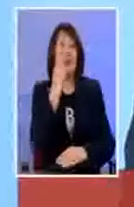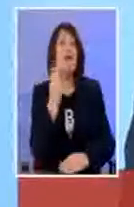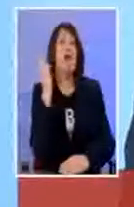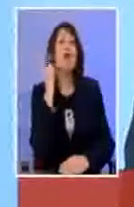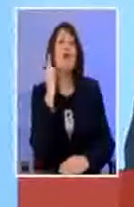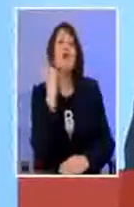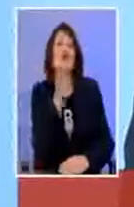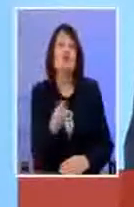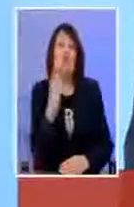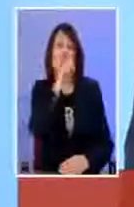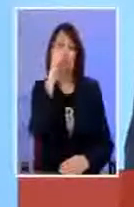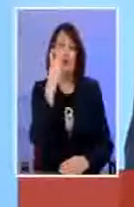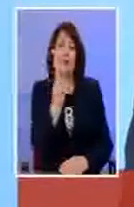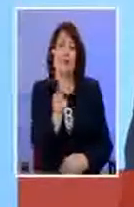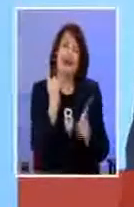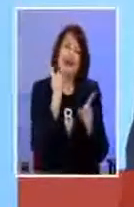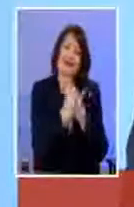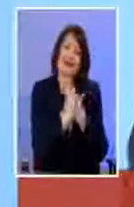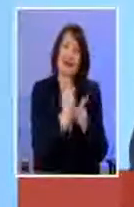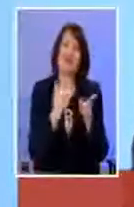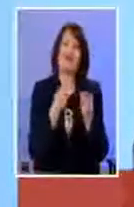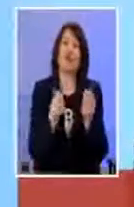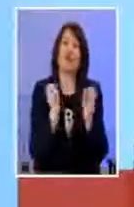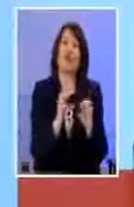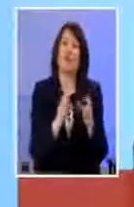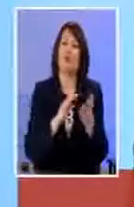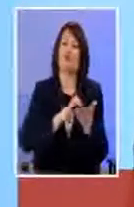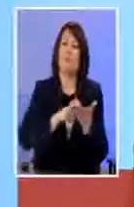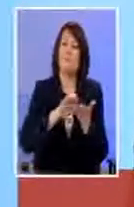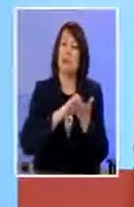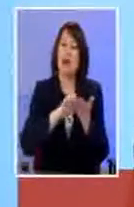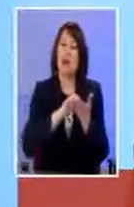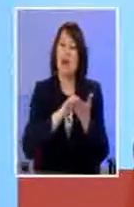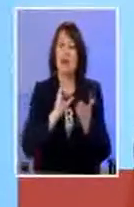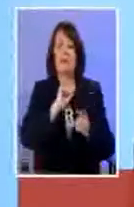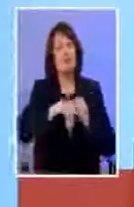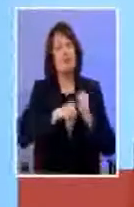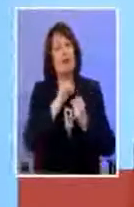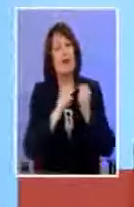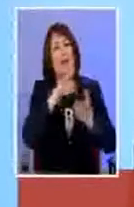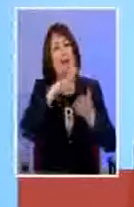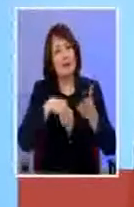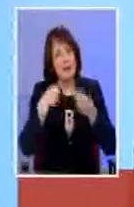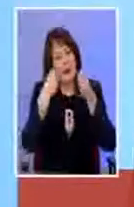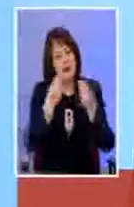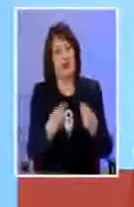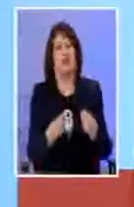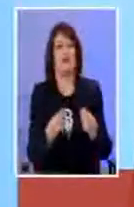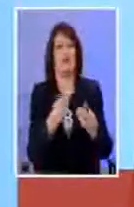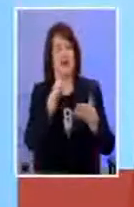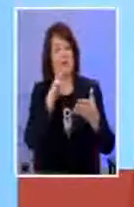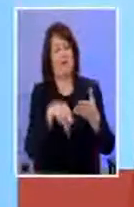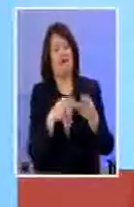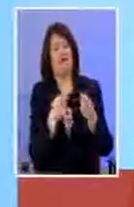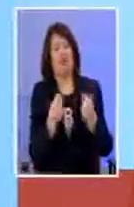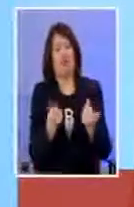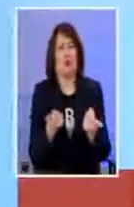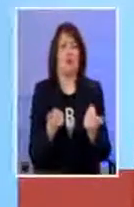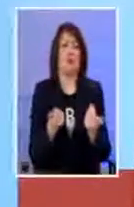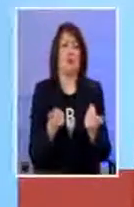και εμείς μέσω της γραφής Braille έτσι δίνουμε κείμενα και διαβάζουν. Και μάλιστα